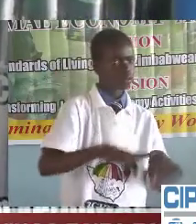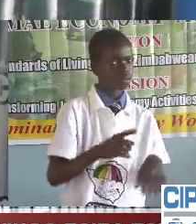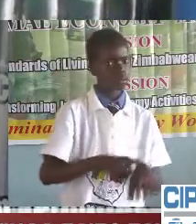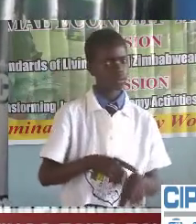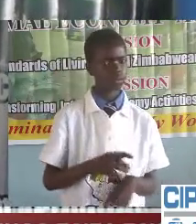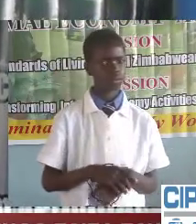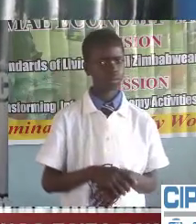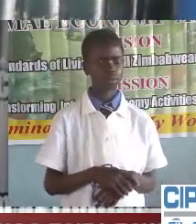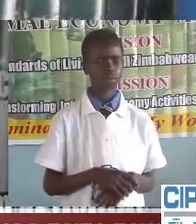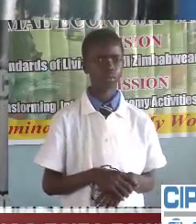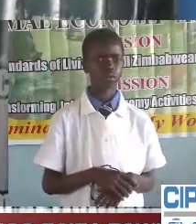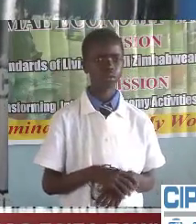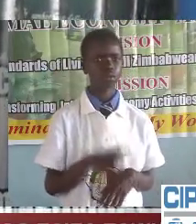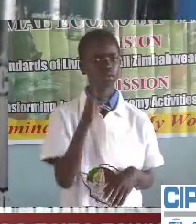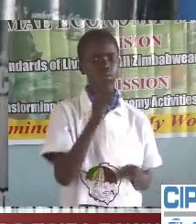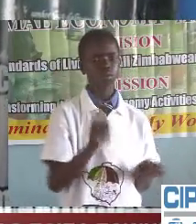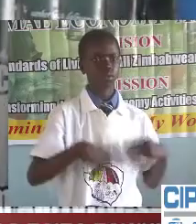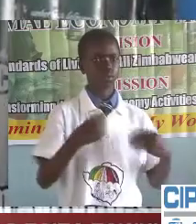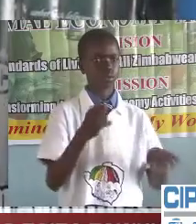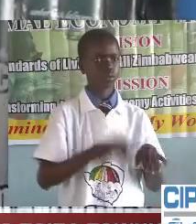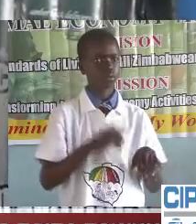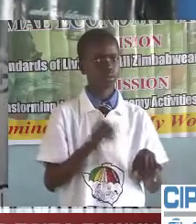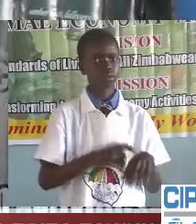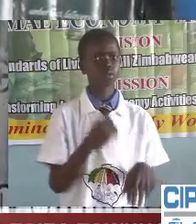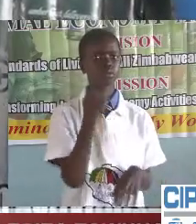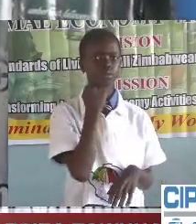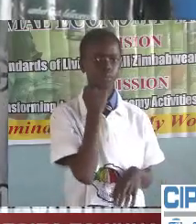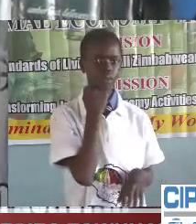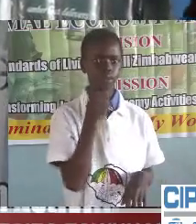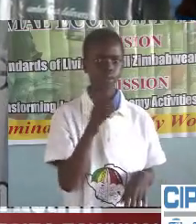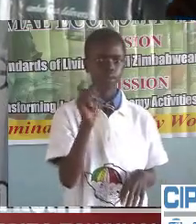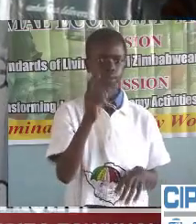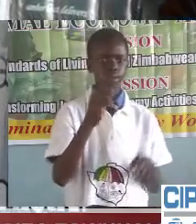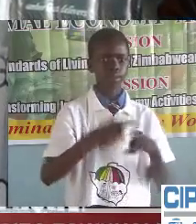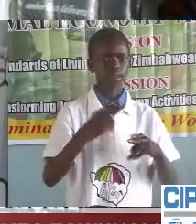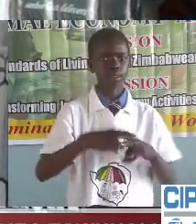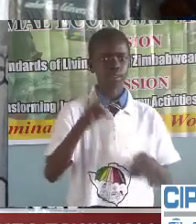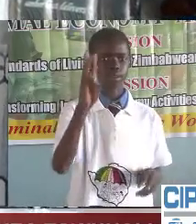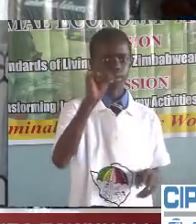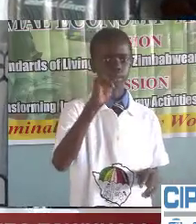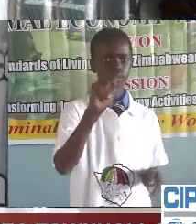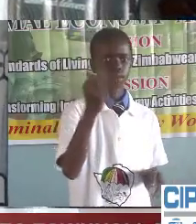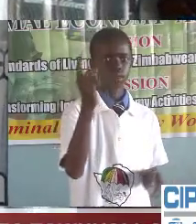away. Ndakusira kuna Madam Roseline, who is our moderator.